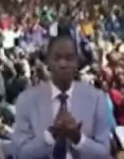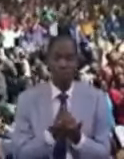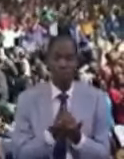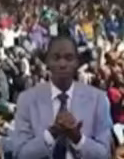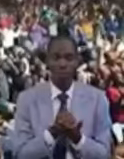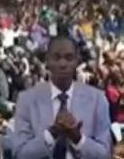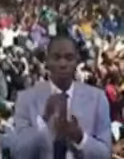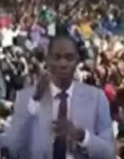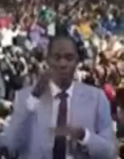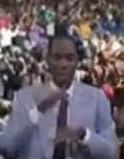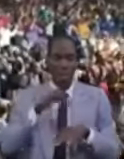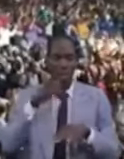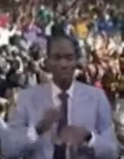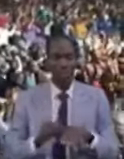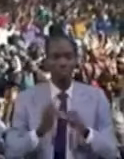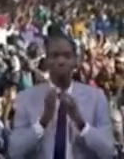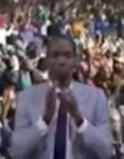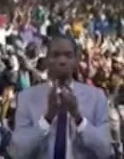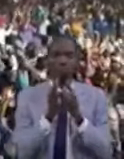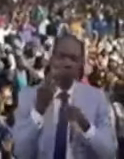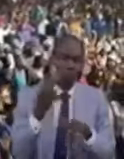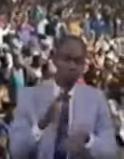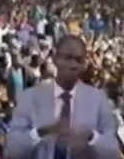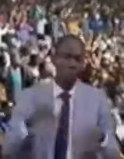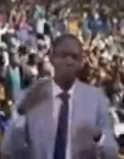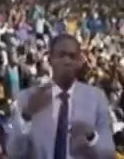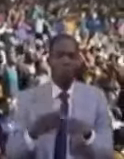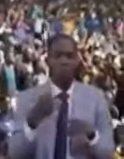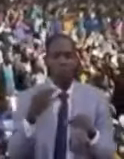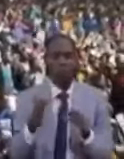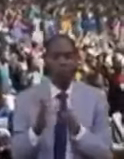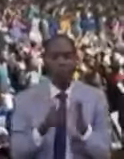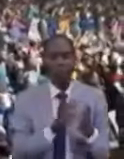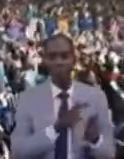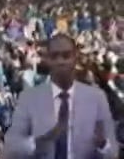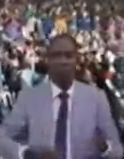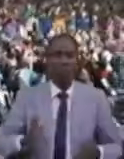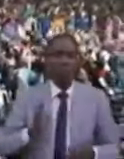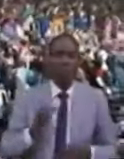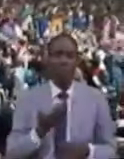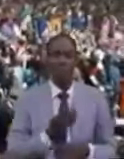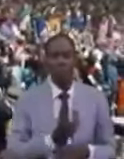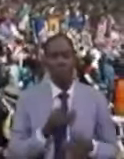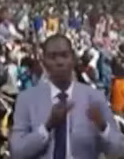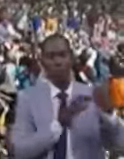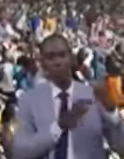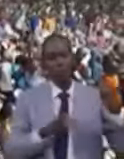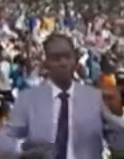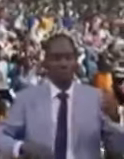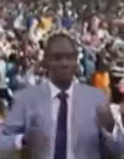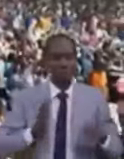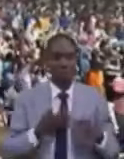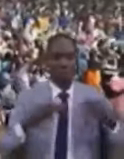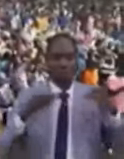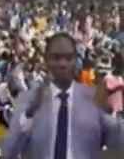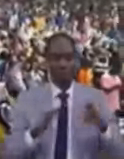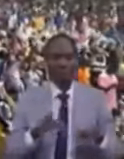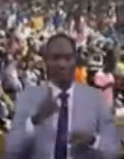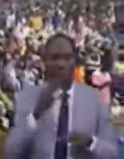amen à la mention du nom de Jésus not Emmanuel notre guérisseur tu seras tu sais que c'est